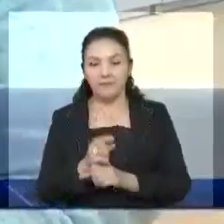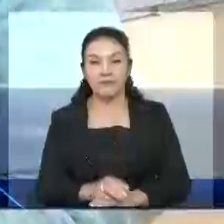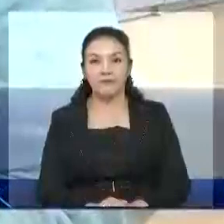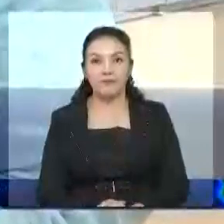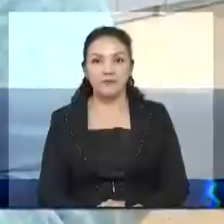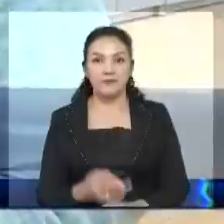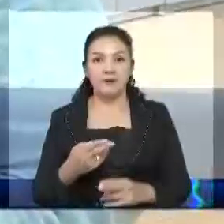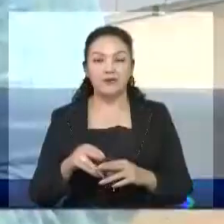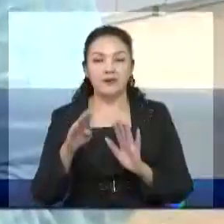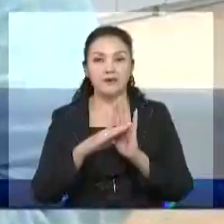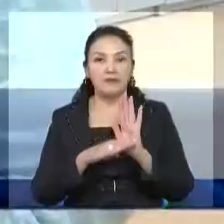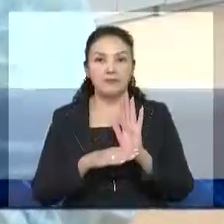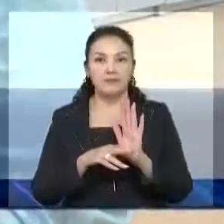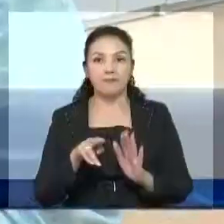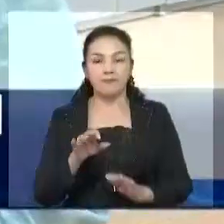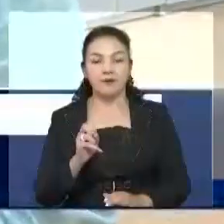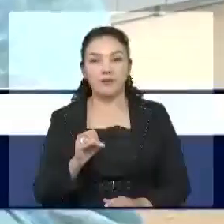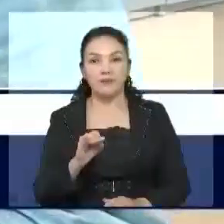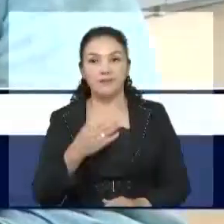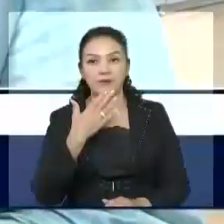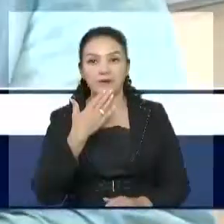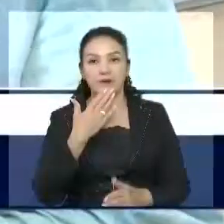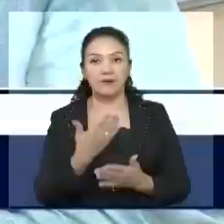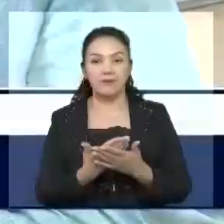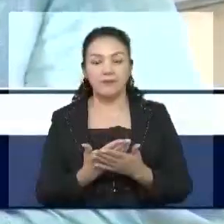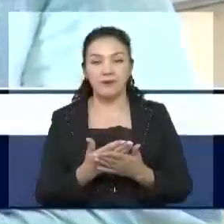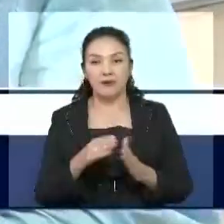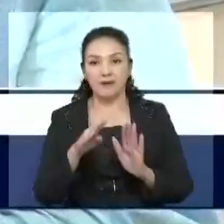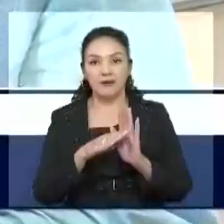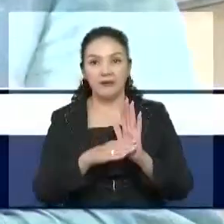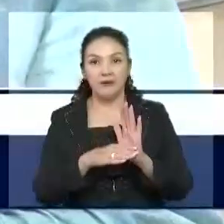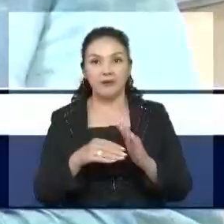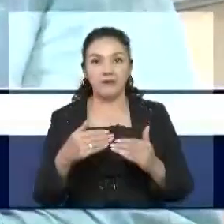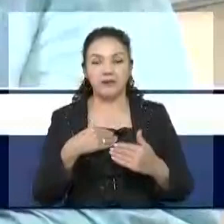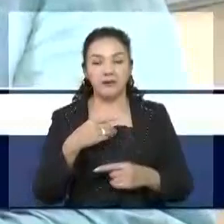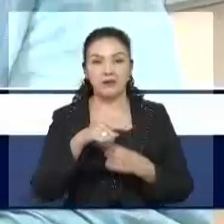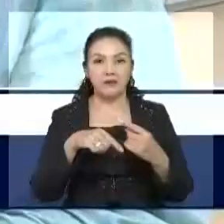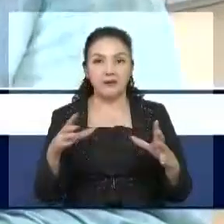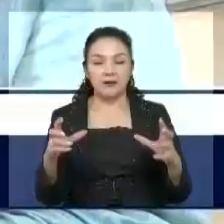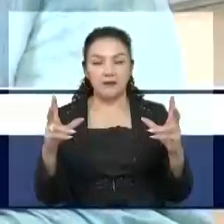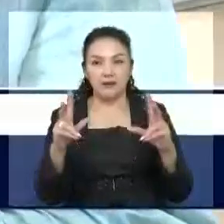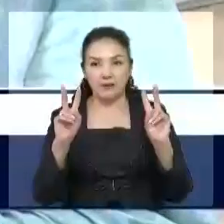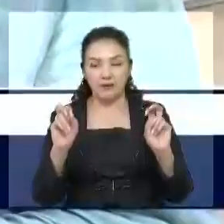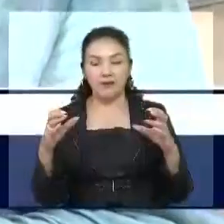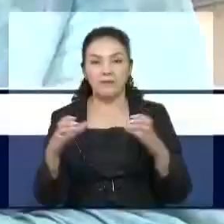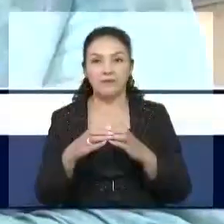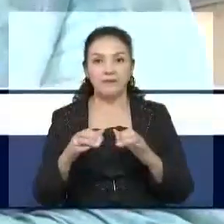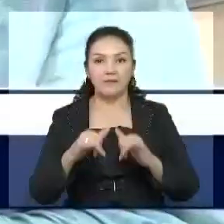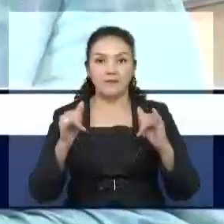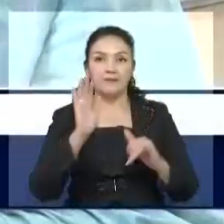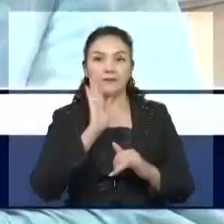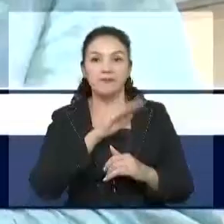Эта программа идет по программе, национальной программе ЯКАСПКЕР для развития именно